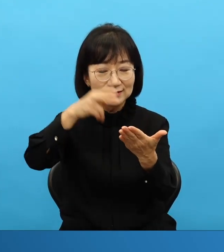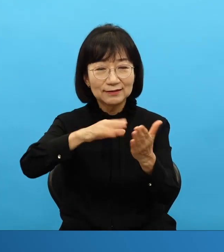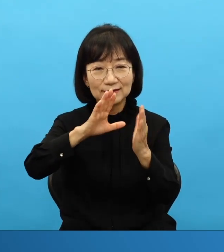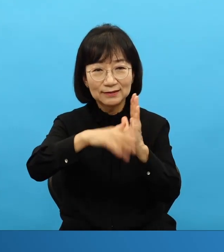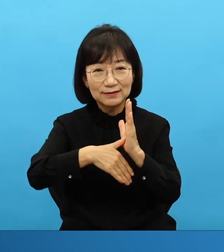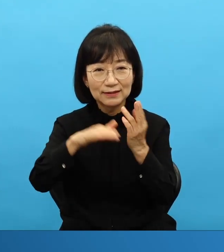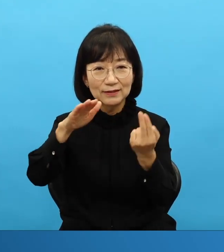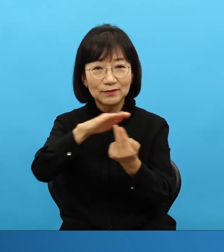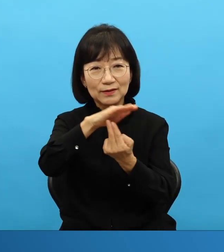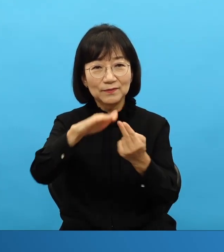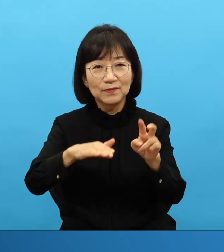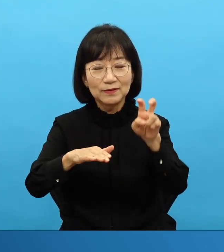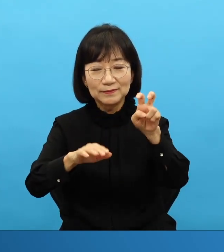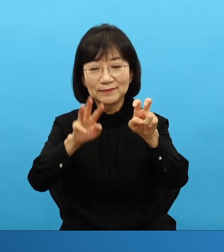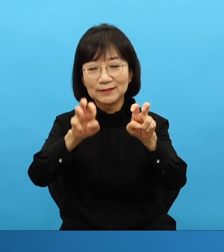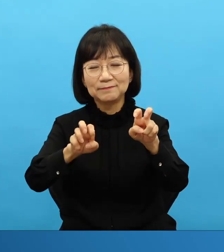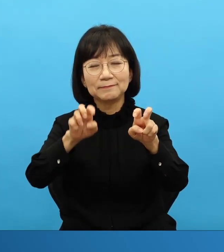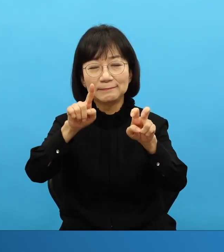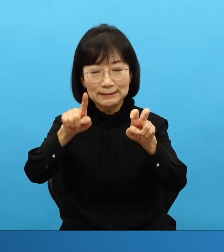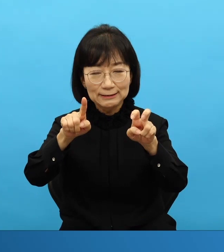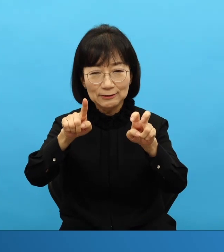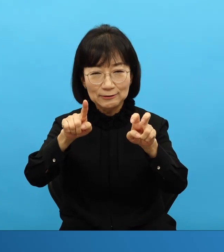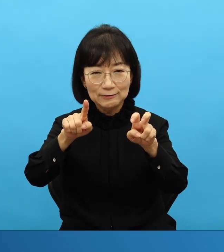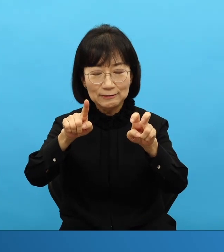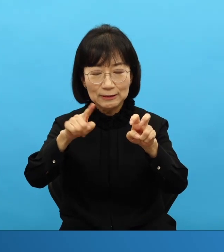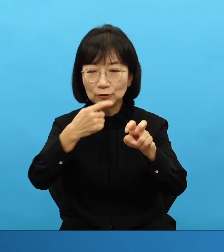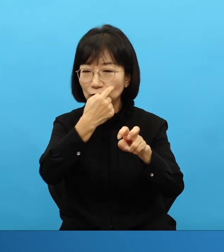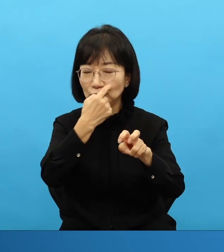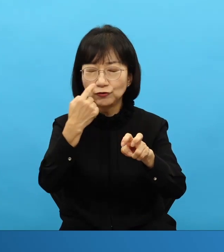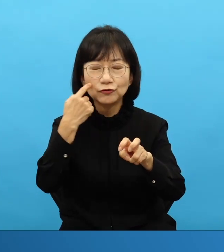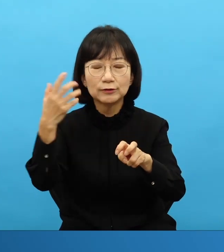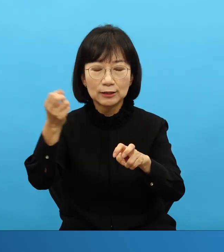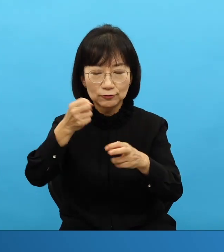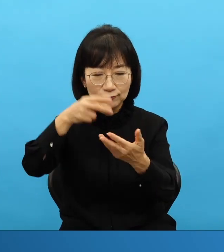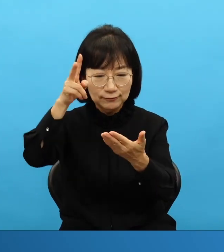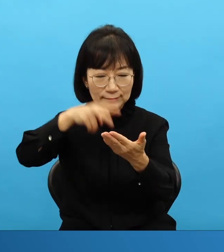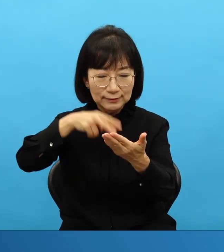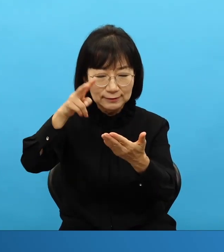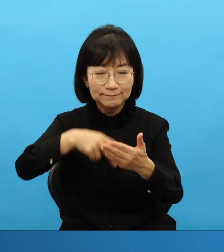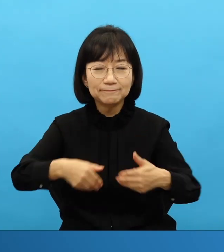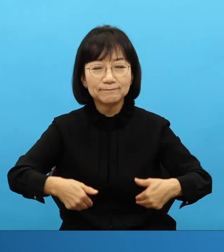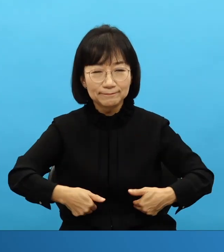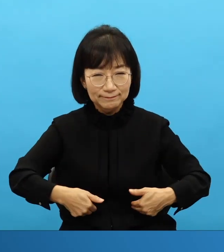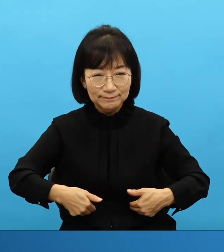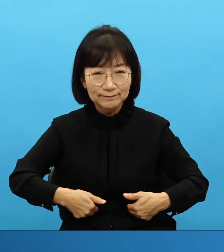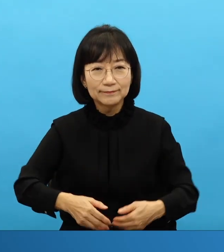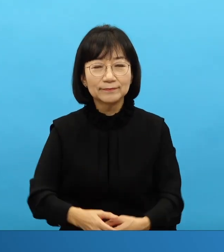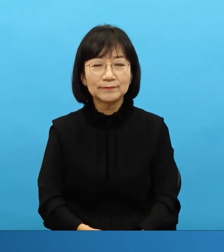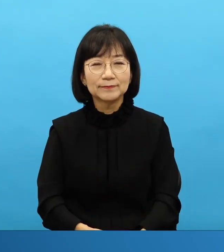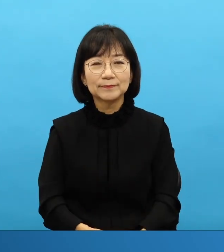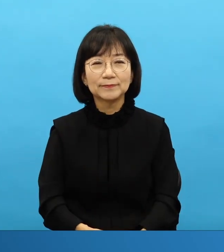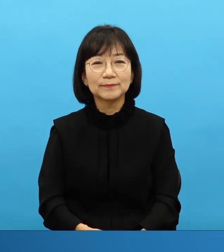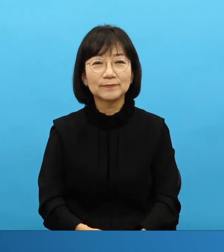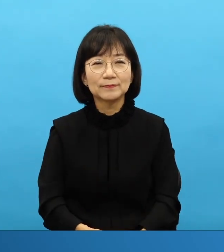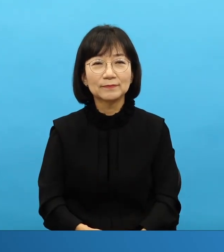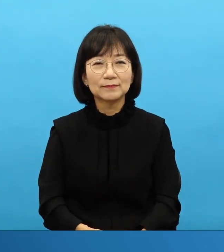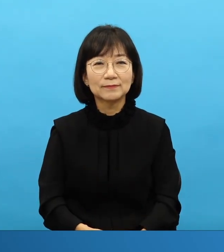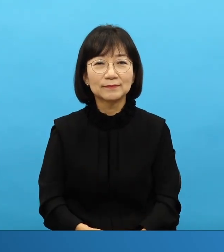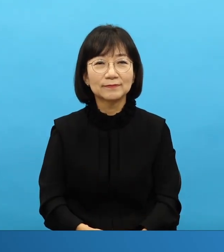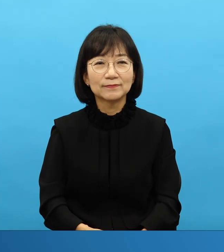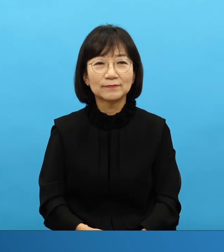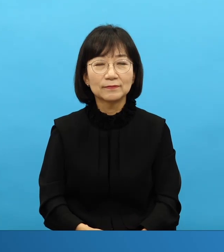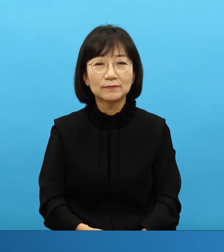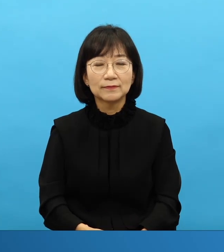31节 이거 的眼， 전하기 위해서 하나님이 우리에게 성경 말씀을 주셨다니까. 就是为了传递这个神将圣经的话语赐给了我 그러니 们。 이 완전